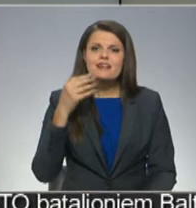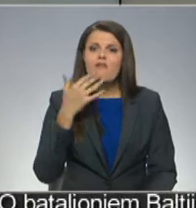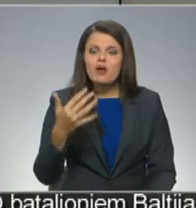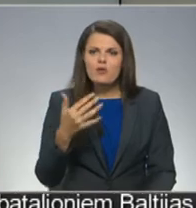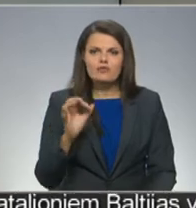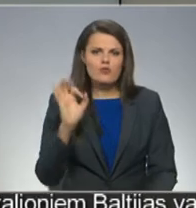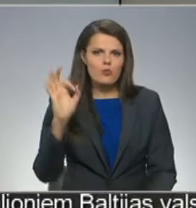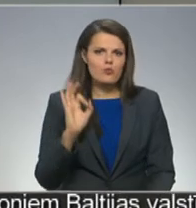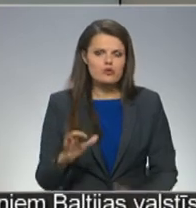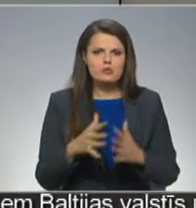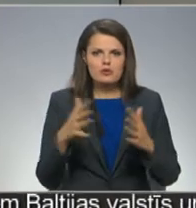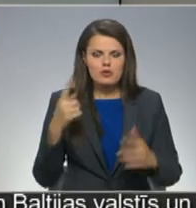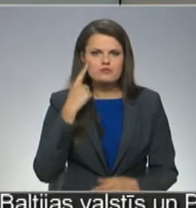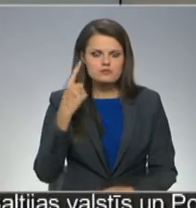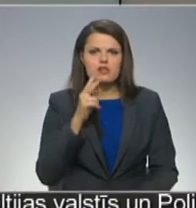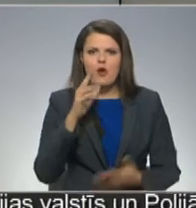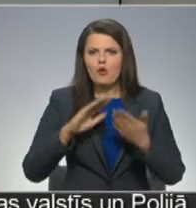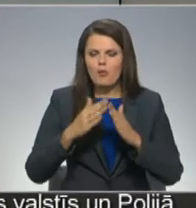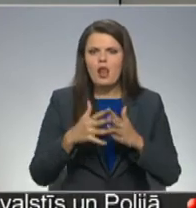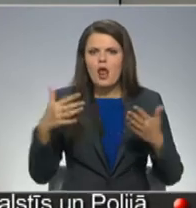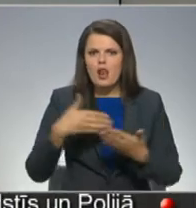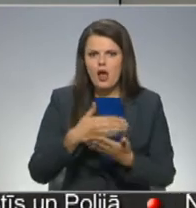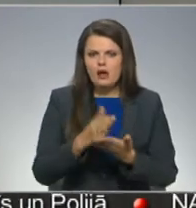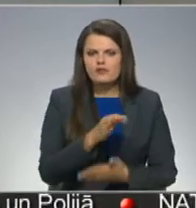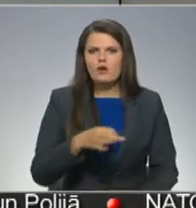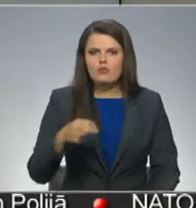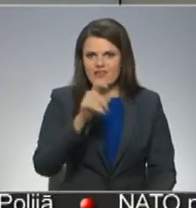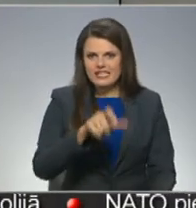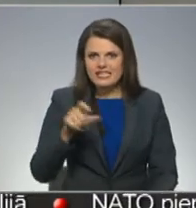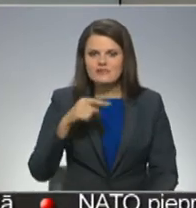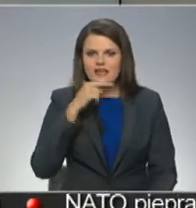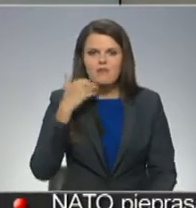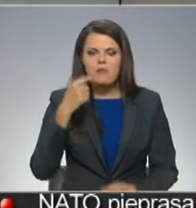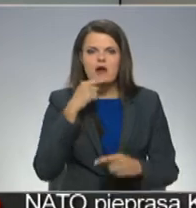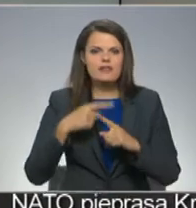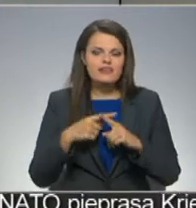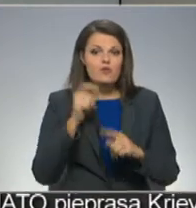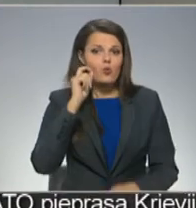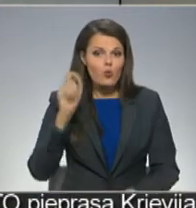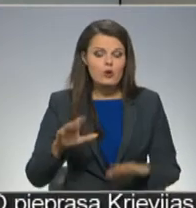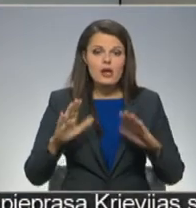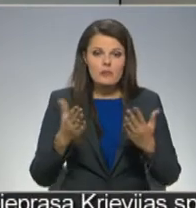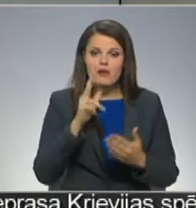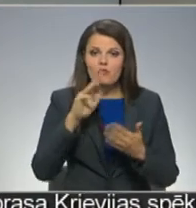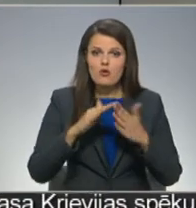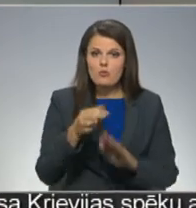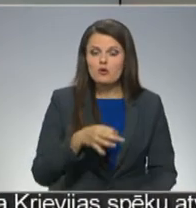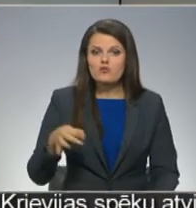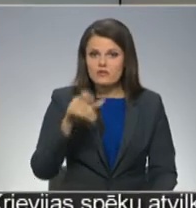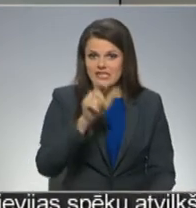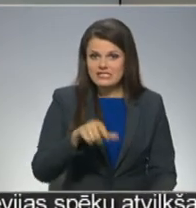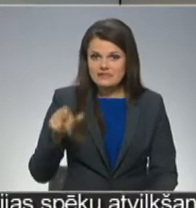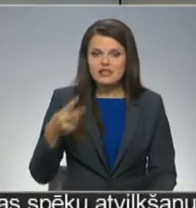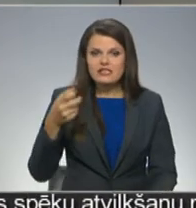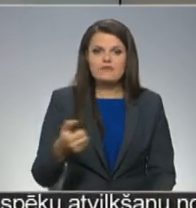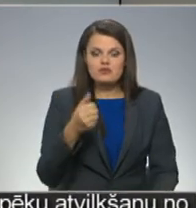krievalodīgo īpatsvaru, daudziem nāk prātā Daugavpils, kur lielākā daļa novada iedzīvotāji ir krievi, baltkrievi, ukraiņi. Taču Daugavpils novada iedzīvotāji divus